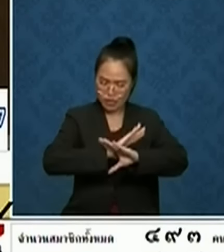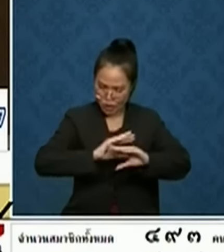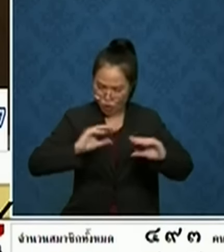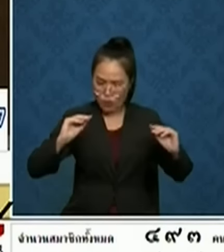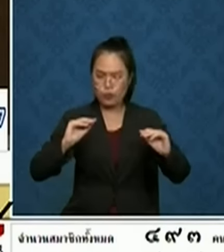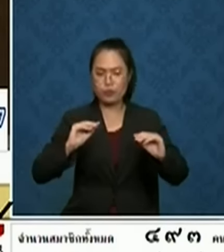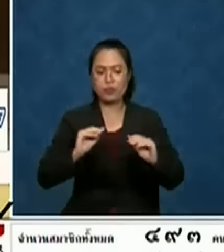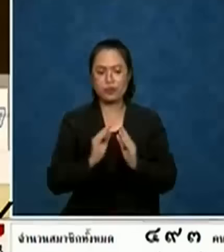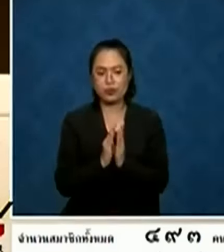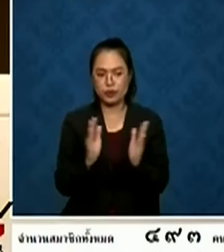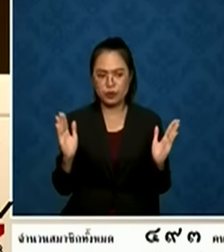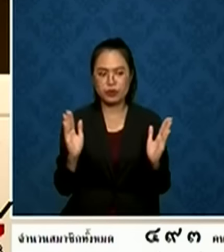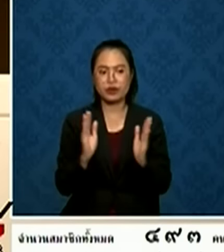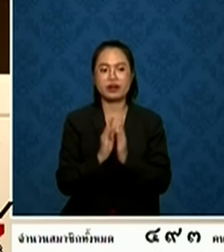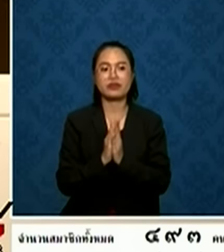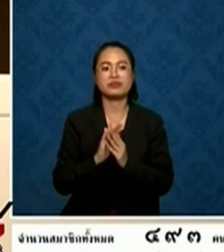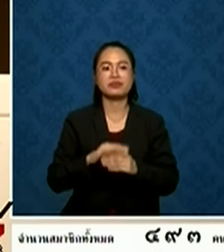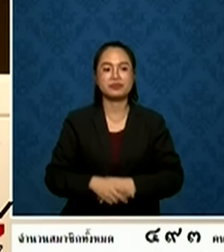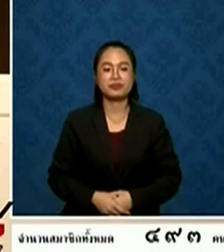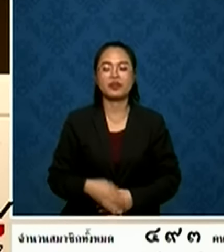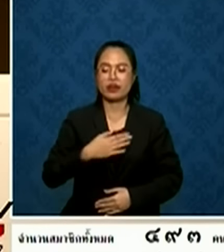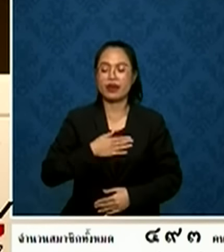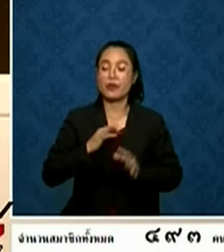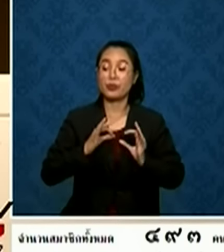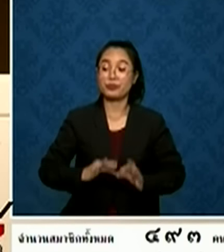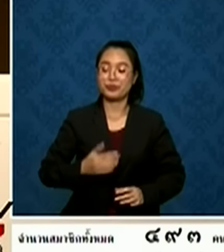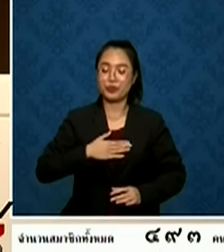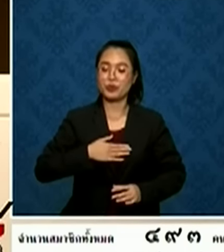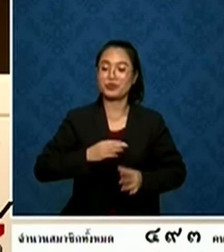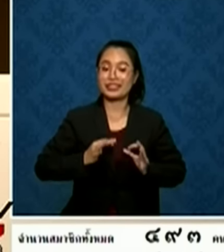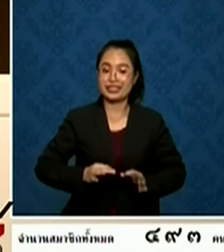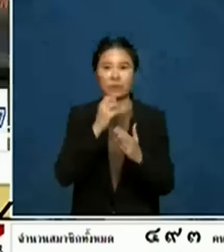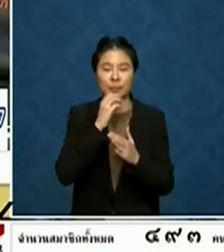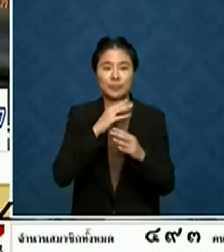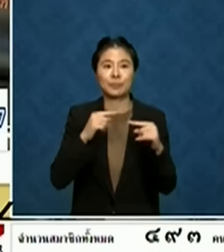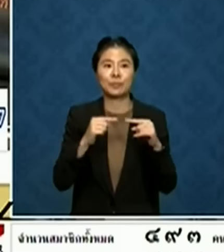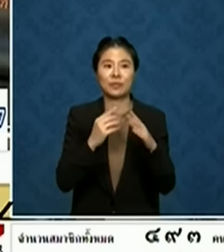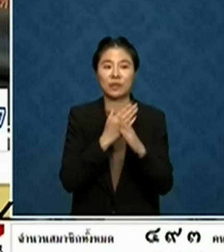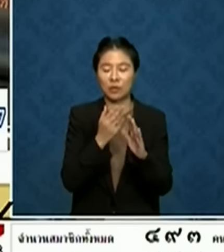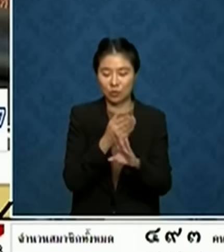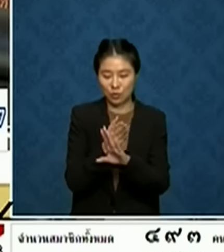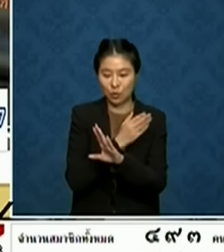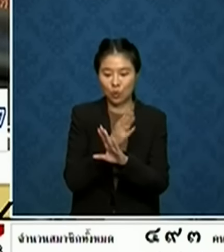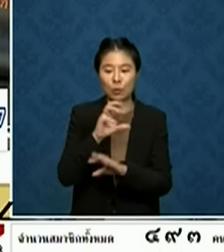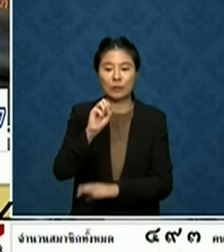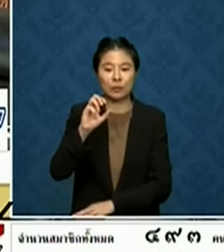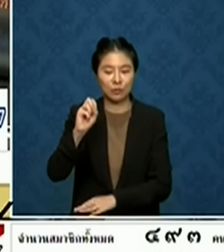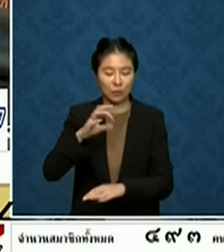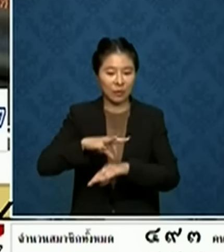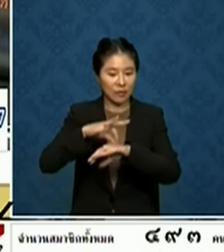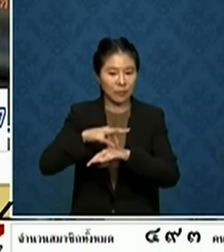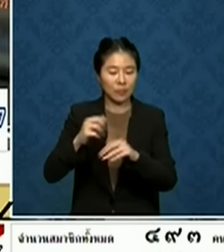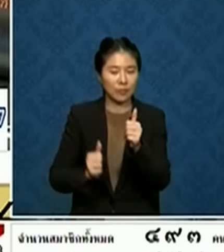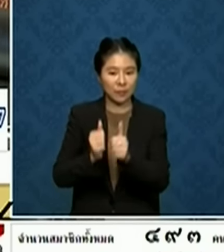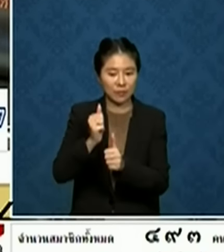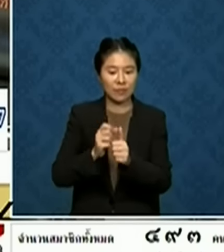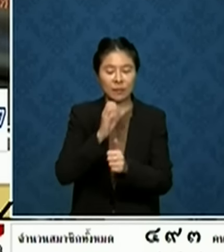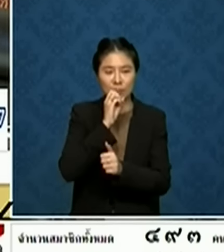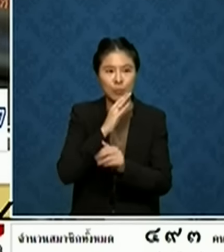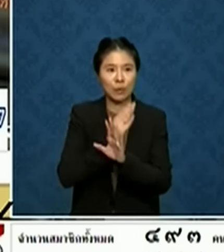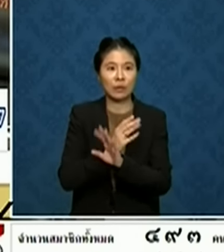ตอนนี้สิ่งที่สำคัญก็คือการสร้างความเข้าใจโดยเฉพาะสภาถ้าทำความเข้าใจทั้งสภาและ